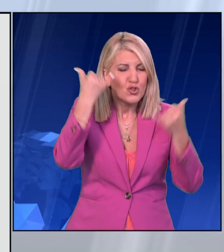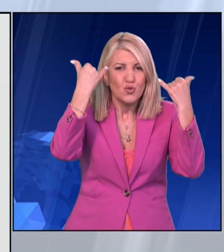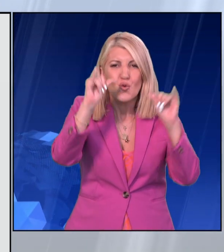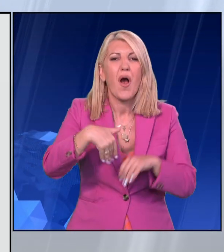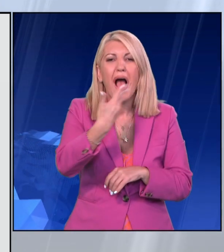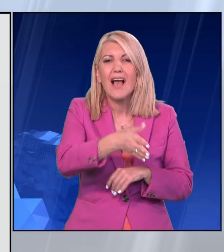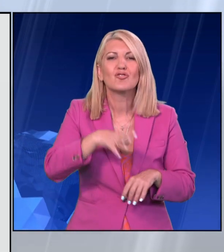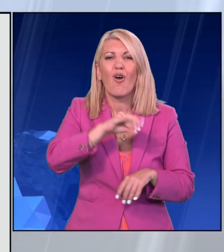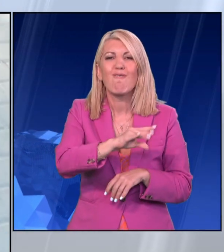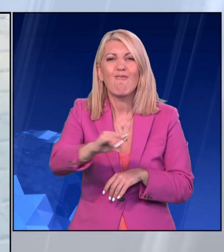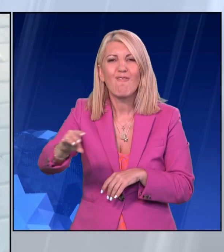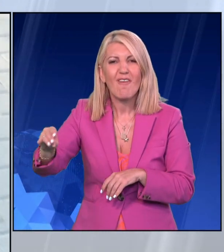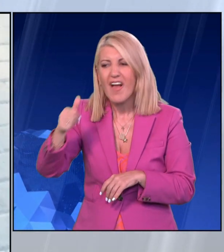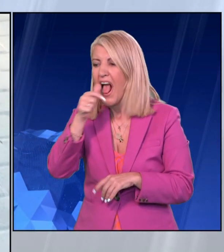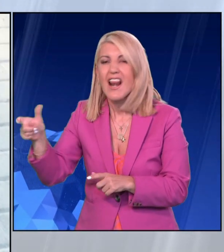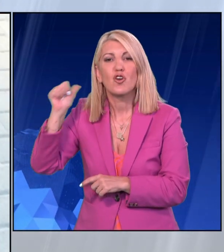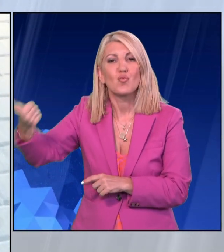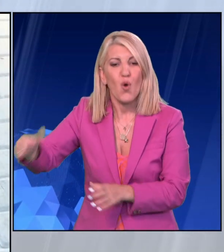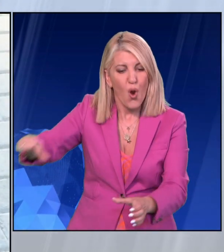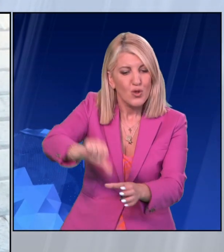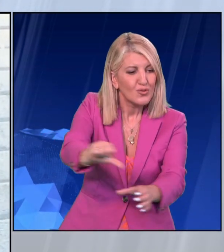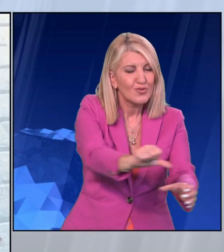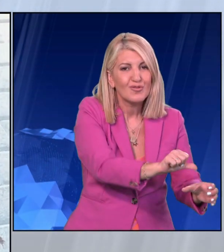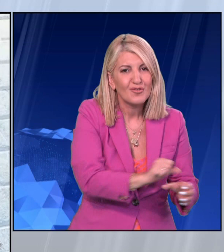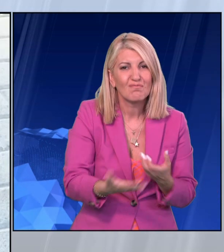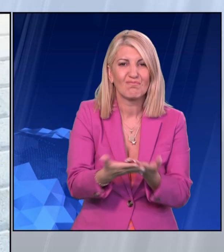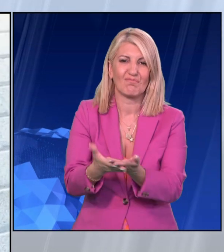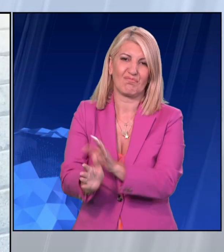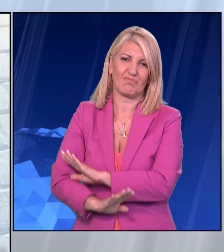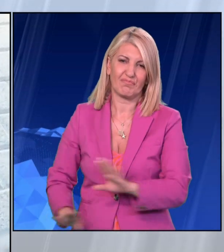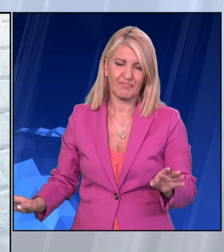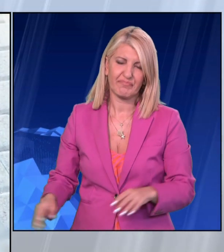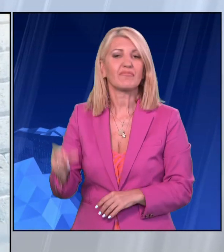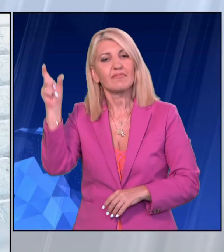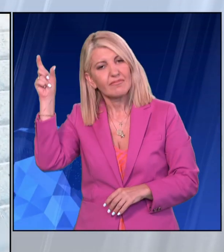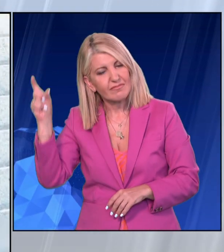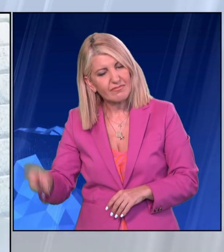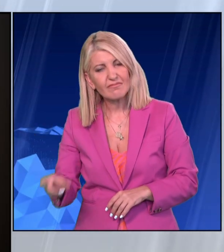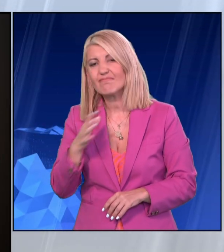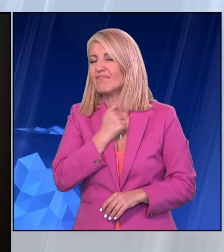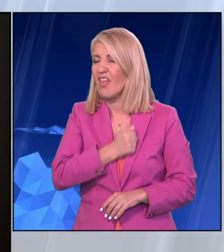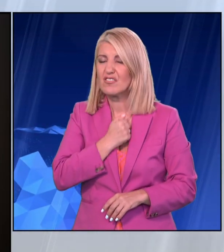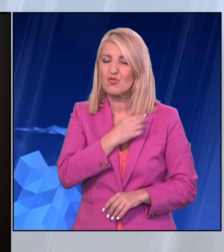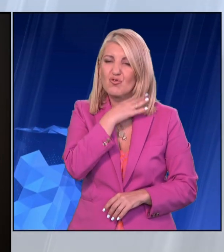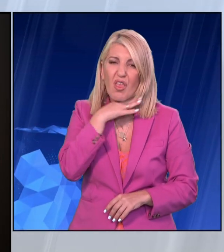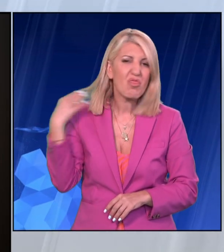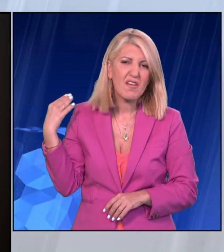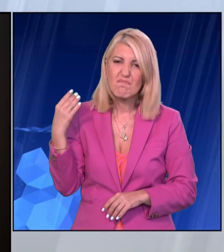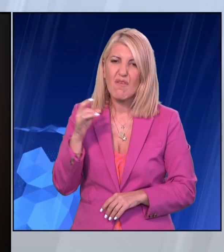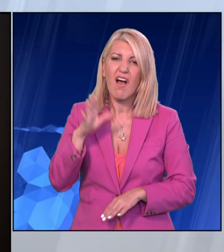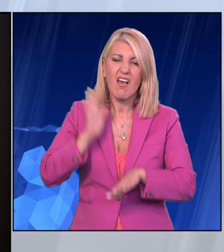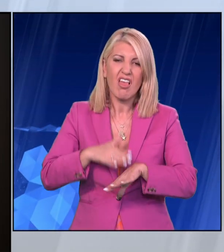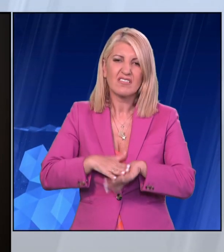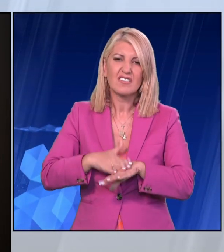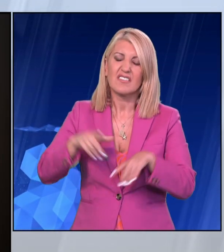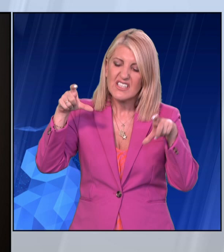σένα. Καλό ταξίδι, Μιχάλη. Ακόμα ένας νέος άνθρωπος μπήκε στη μαύρη λίστα των θυμάτων του χουλιγκανισμού στα γήπεδα. Και τα ίδια ερωτήματα επαναλαμβάνονται